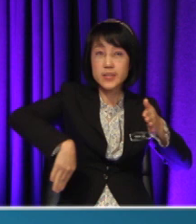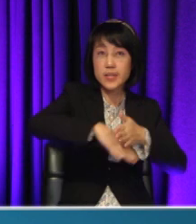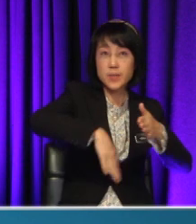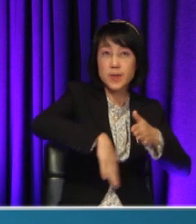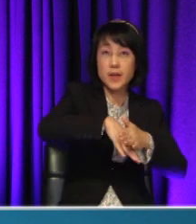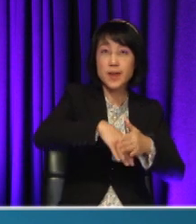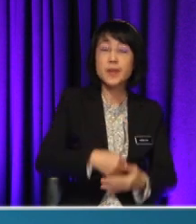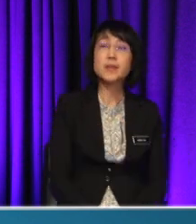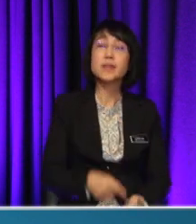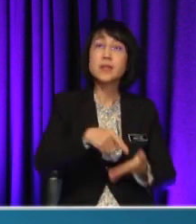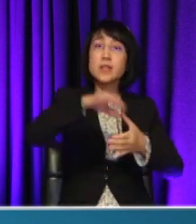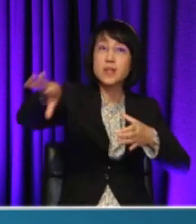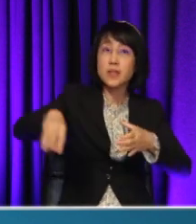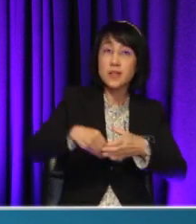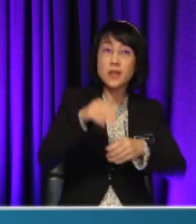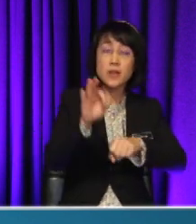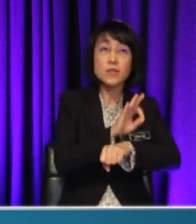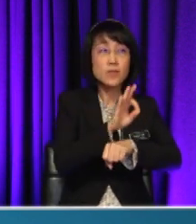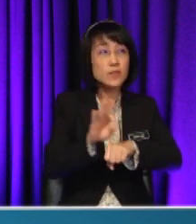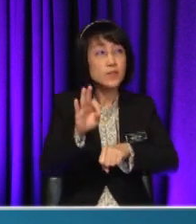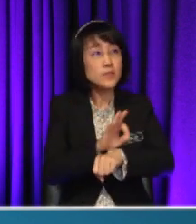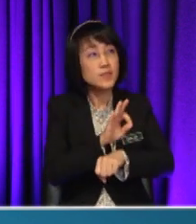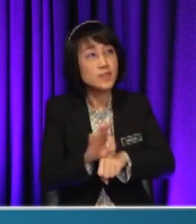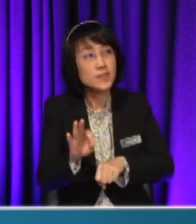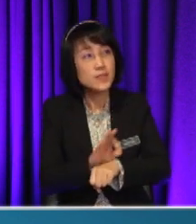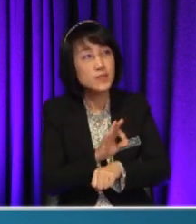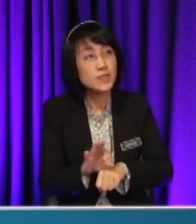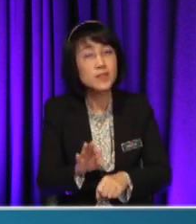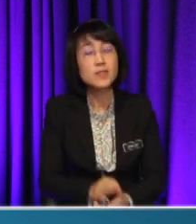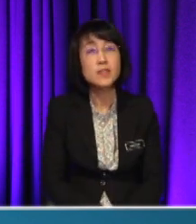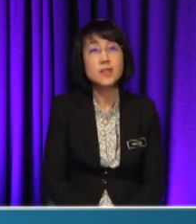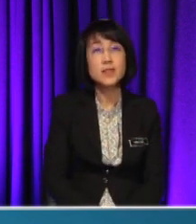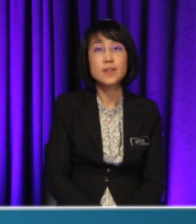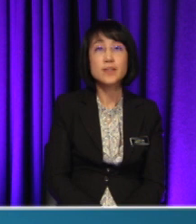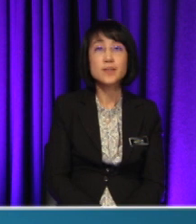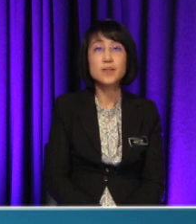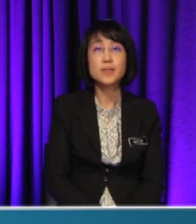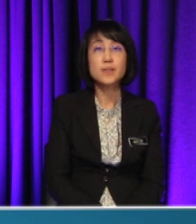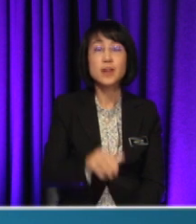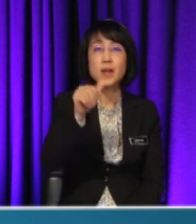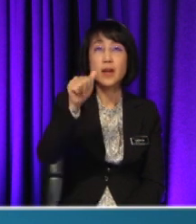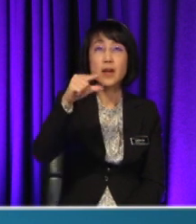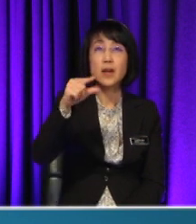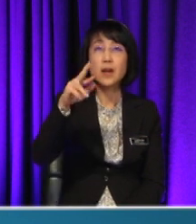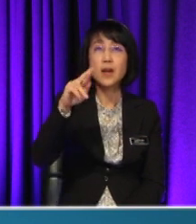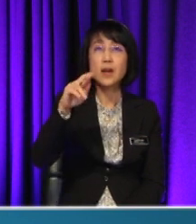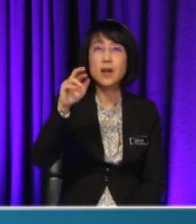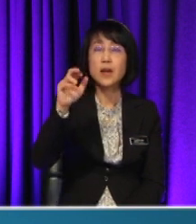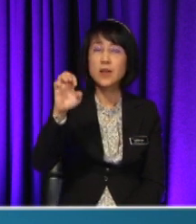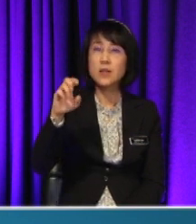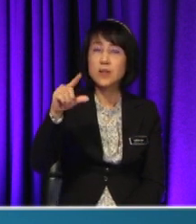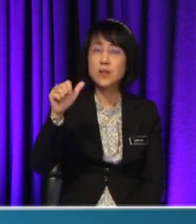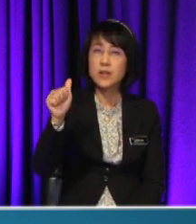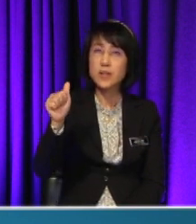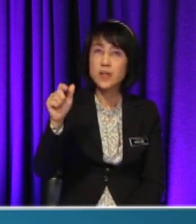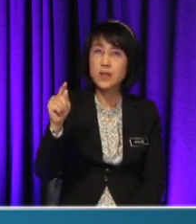ini telah melibatkan fungsi agregat nah ini telah menggunakan fungsi akikah Jadi macam mana kita gunakan fungsi agregat Dalam